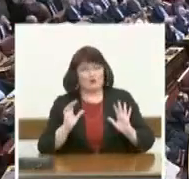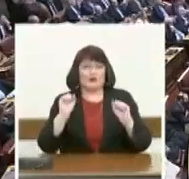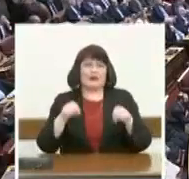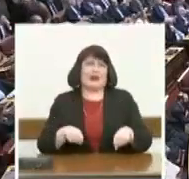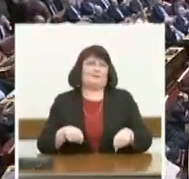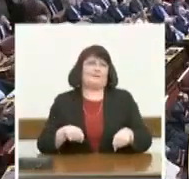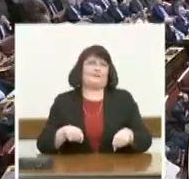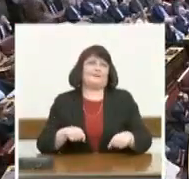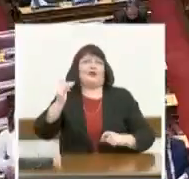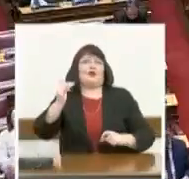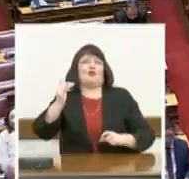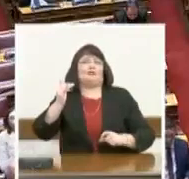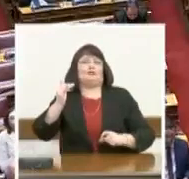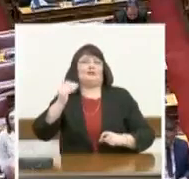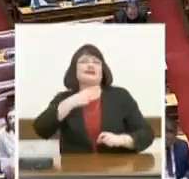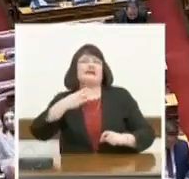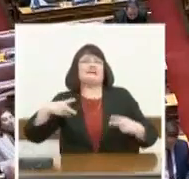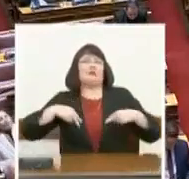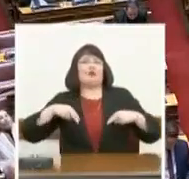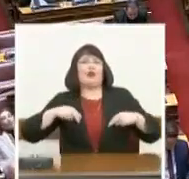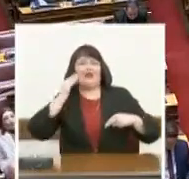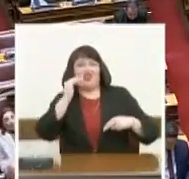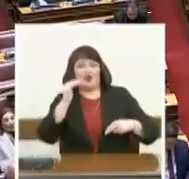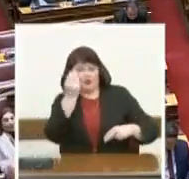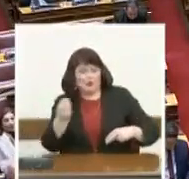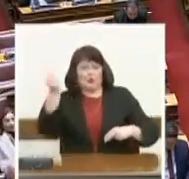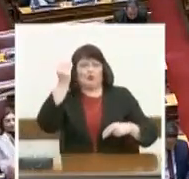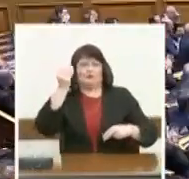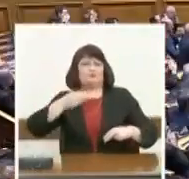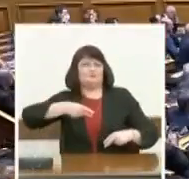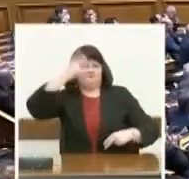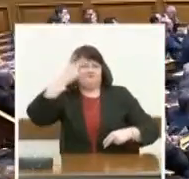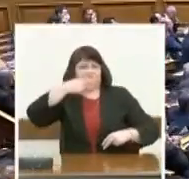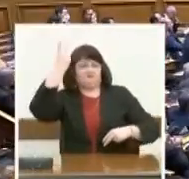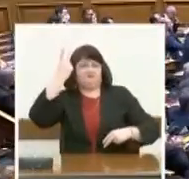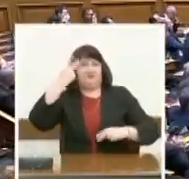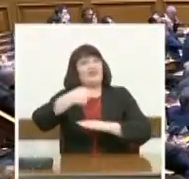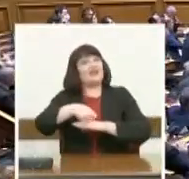ερώτηση είχε δύο σκέλη. Η ερώτηση είχε δύο σκέλη. Ένα για τους μηχανοδηγούς, ένα για τις